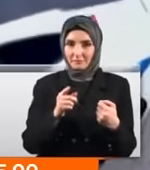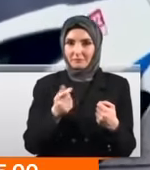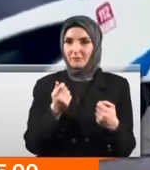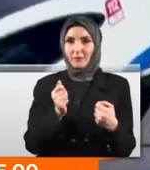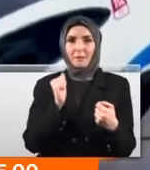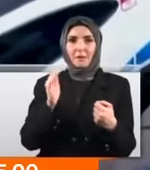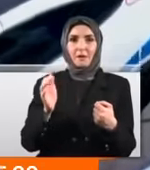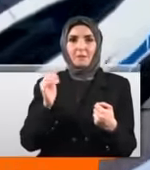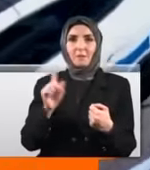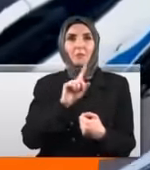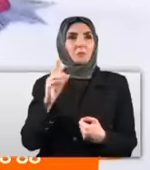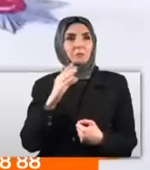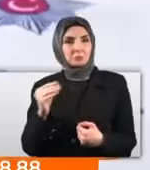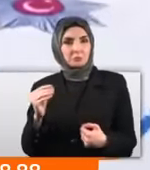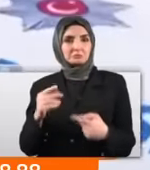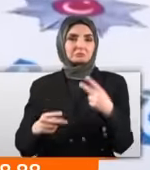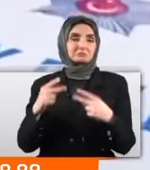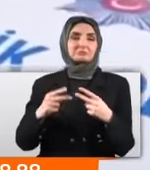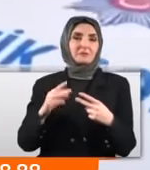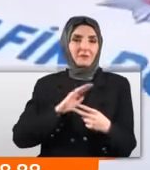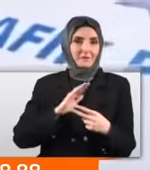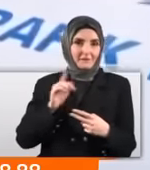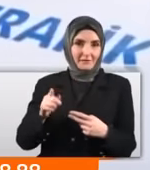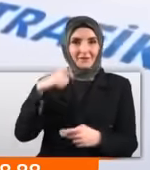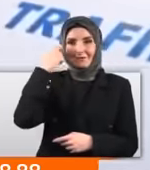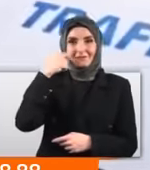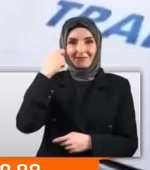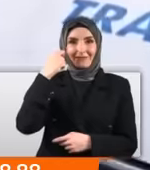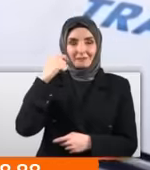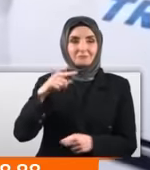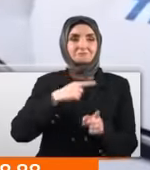son halini işte bu videoyla duyurdu.